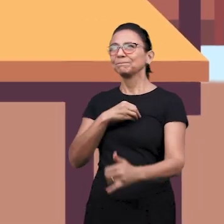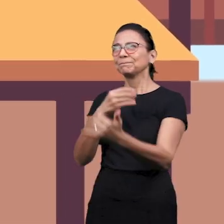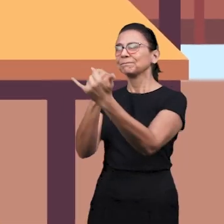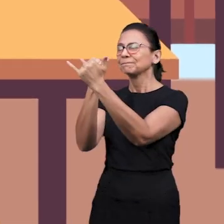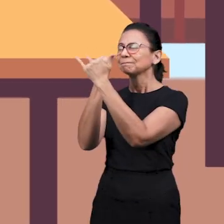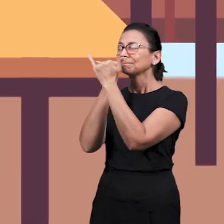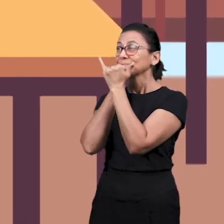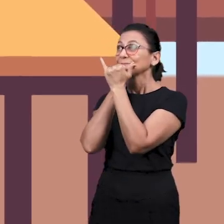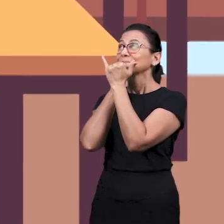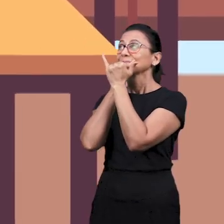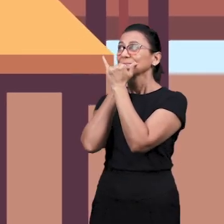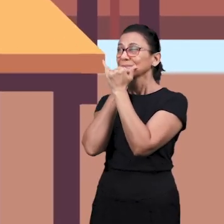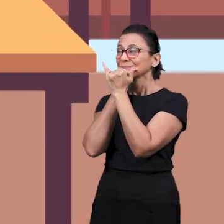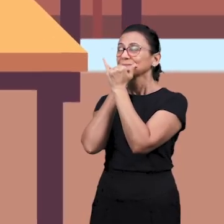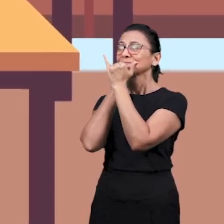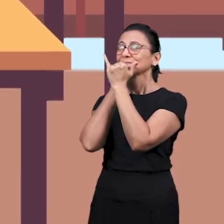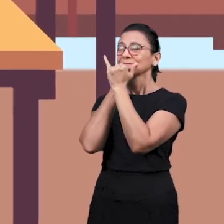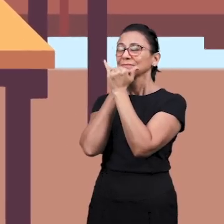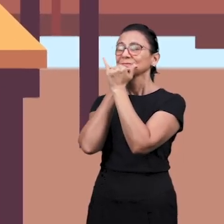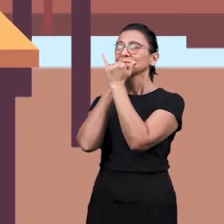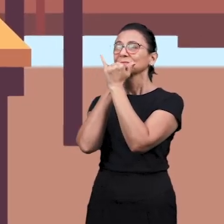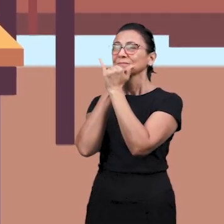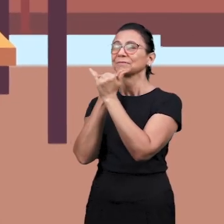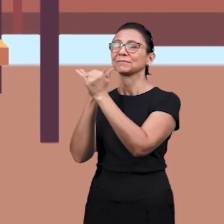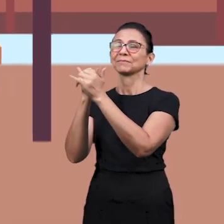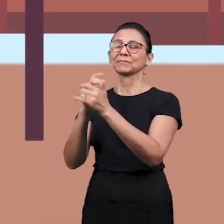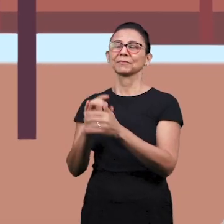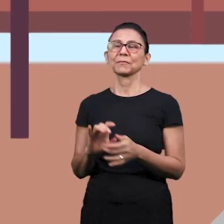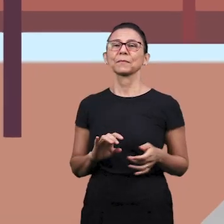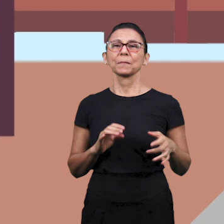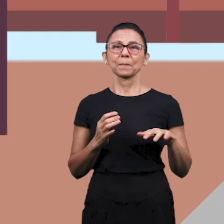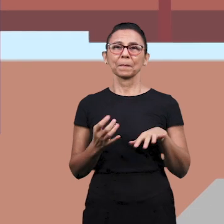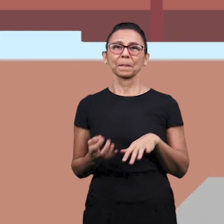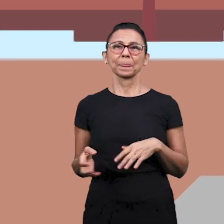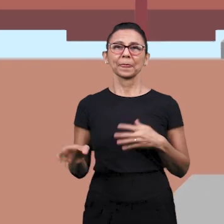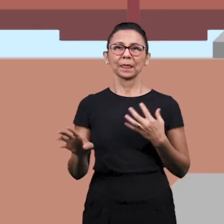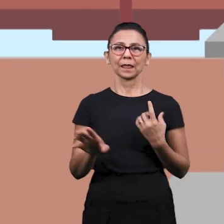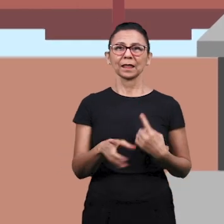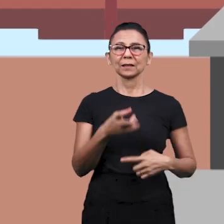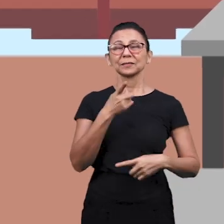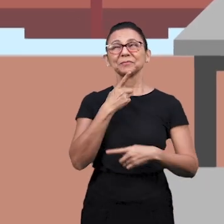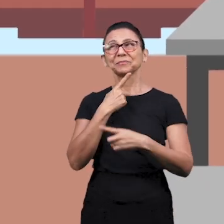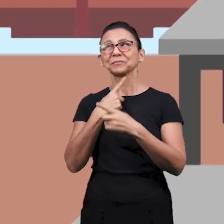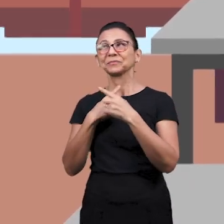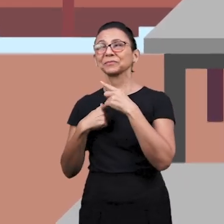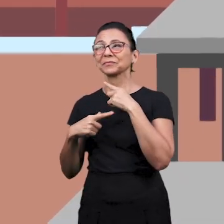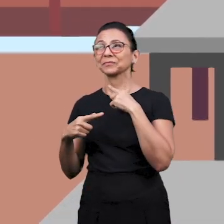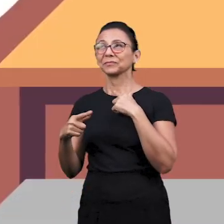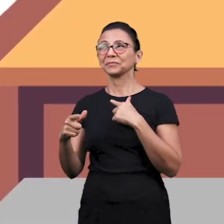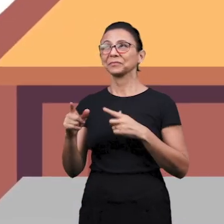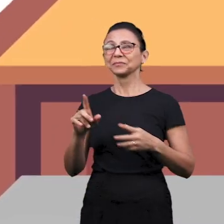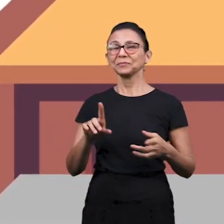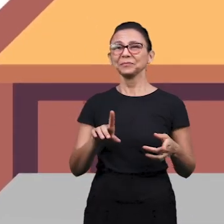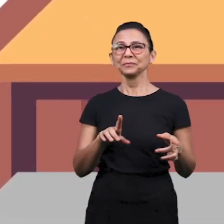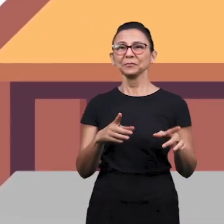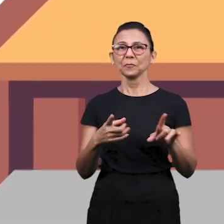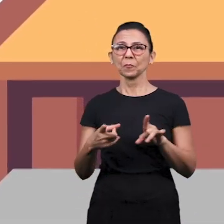Прости меня, Господь, возложить хочу я на Твой алтарь все сердце мое.